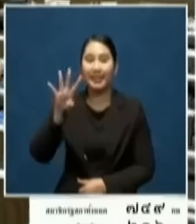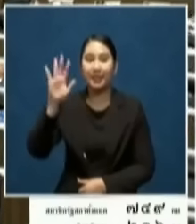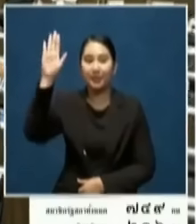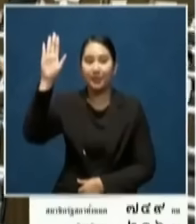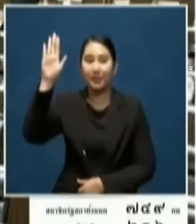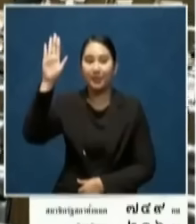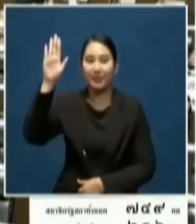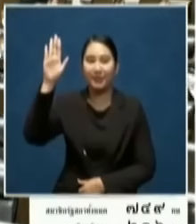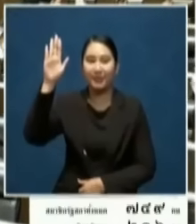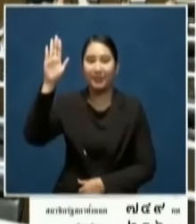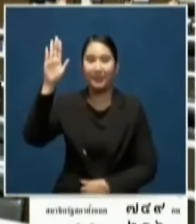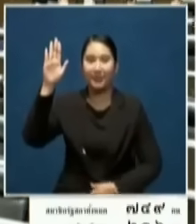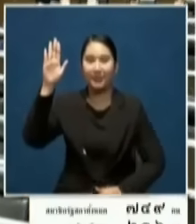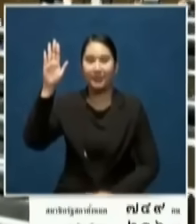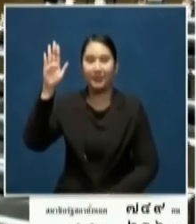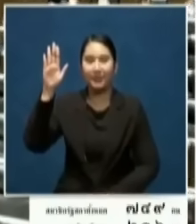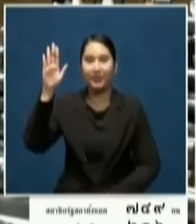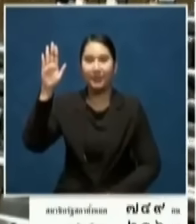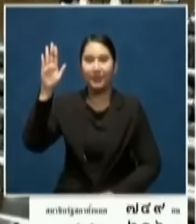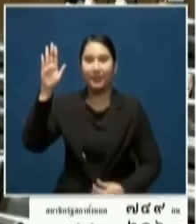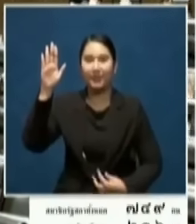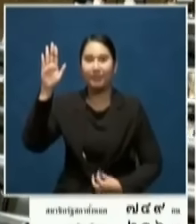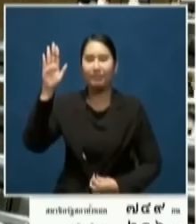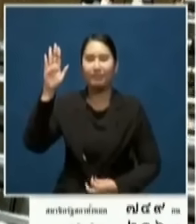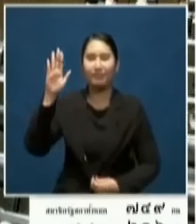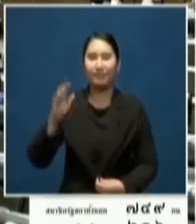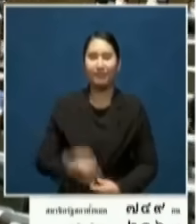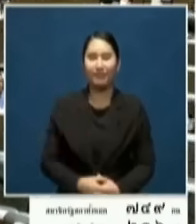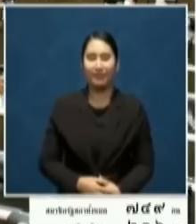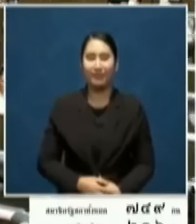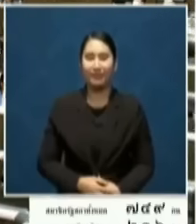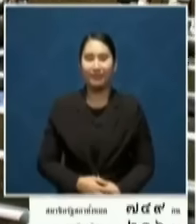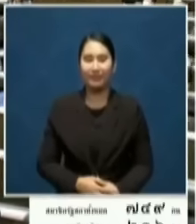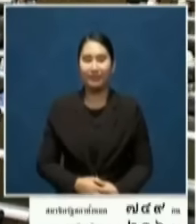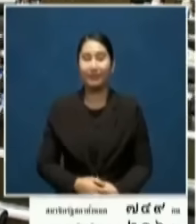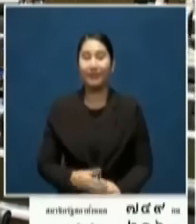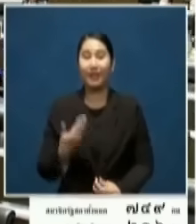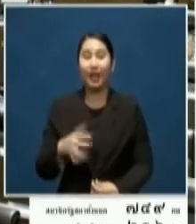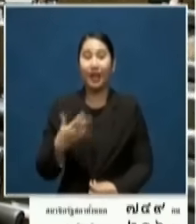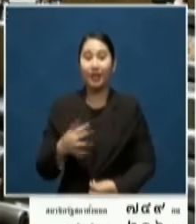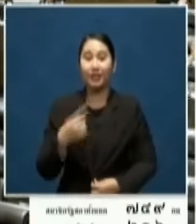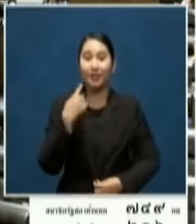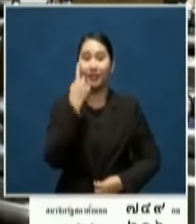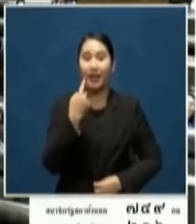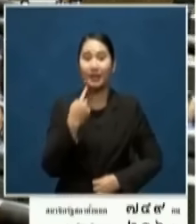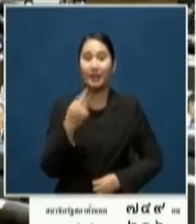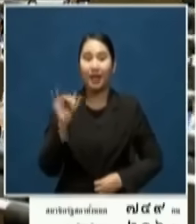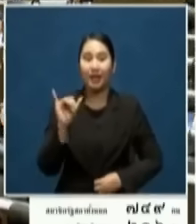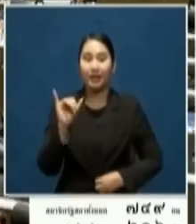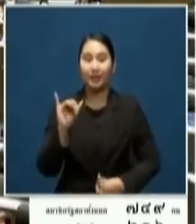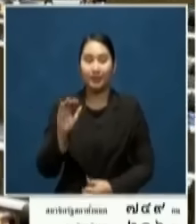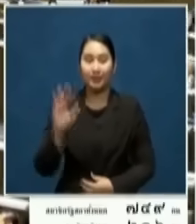ให้สามารถนำทรัพยากรบุคคลเนี่ยไปใช้งานในส่วนอื่นๆได้เนี่ยนะคะคุณผู้ชมแล้วก็ทัน